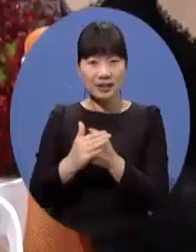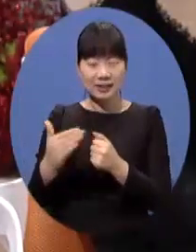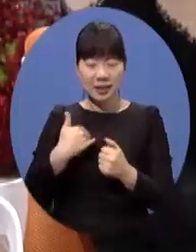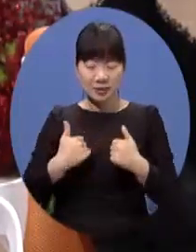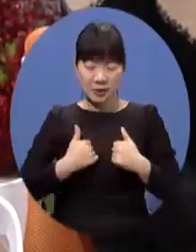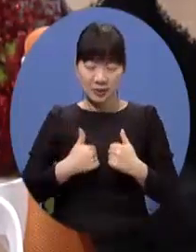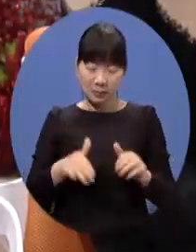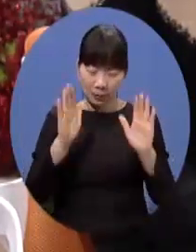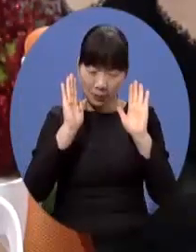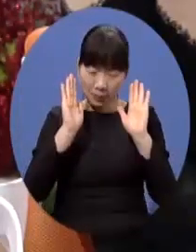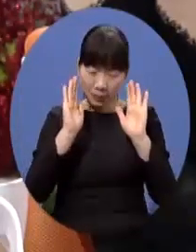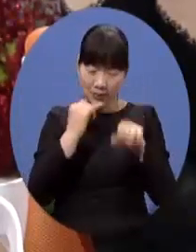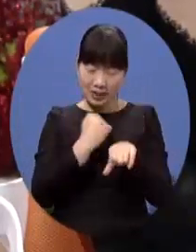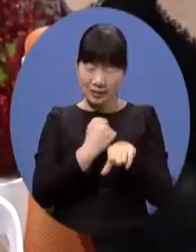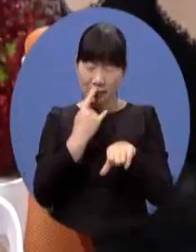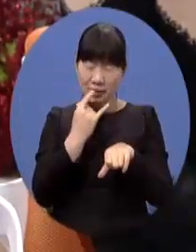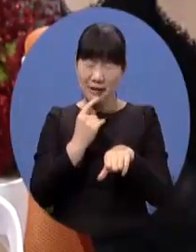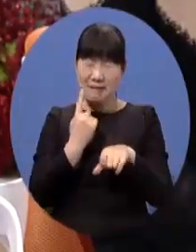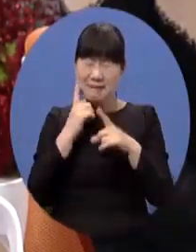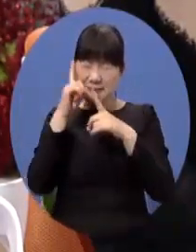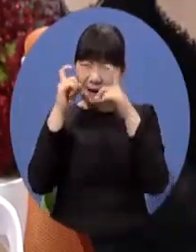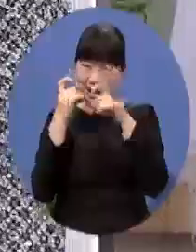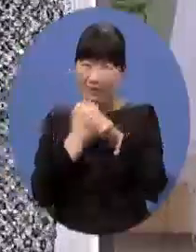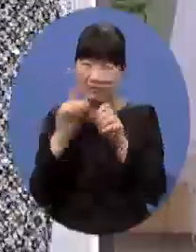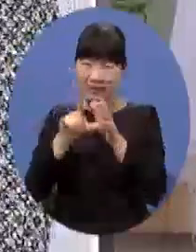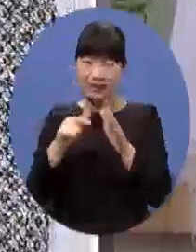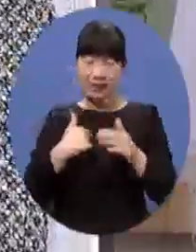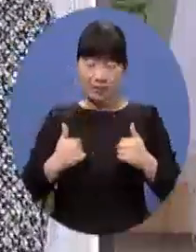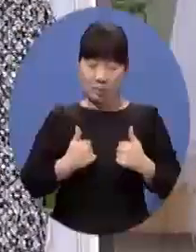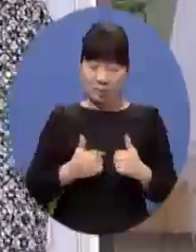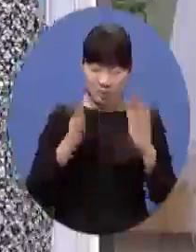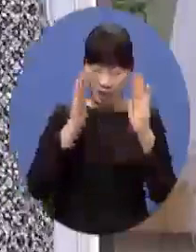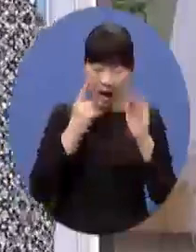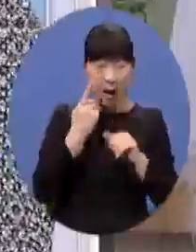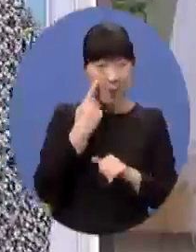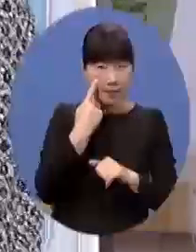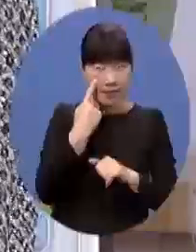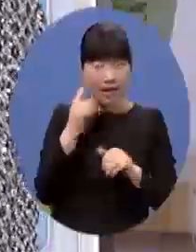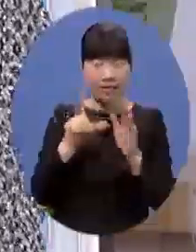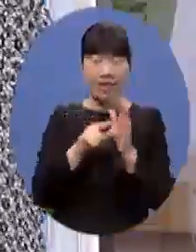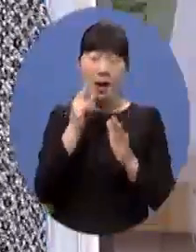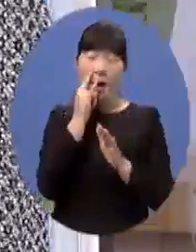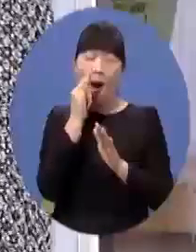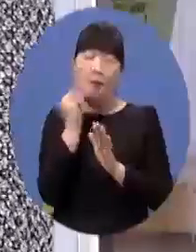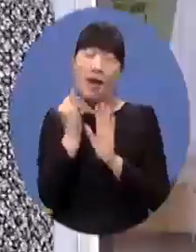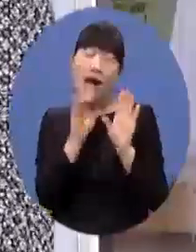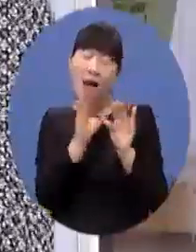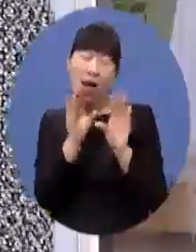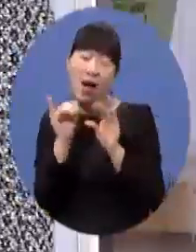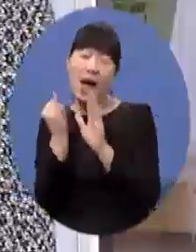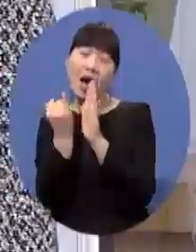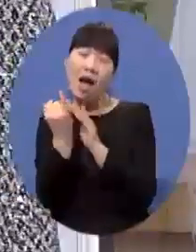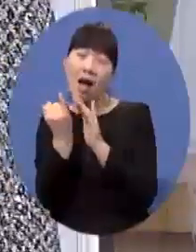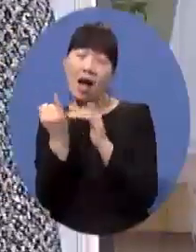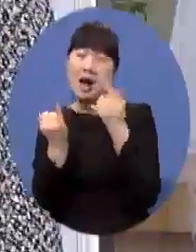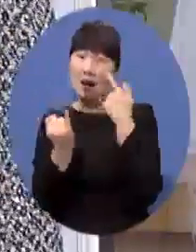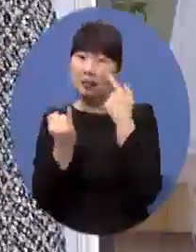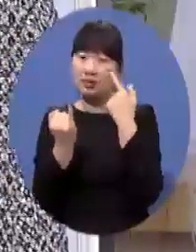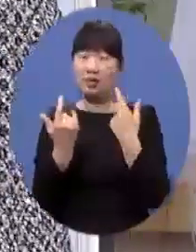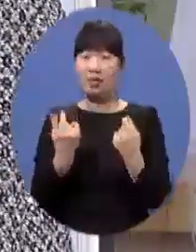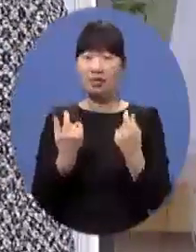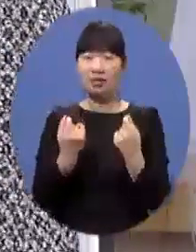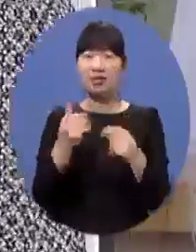열심히 공부하는 척 하자. 이런 거. 네, 이제 이런 것들이 또 이럴 때는 또 엄마 이렇게 말하자. 뭐 이런 것들이 아이들이 조절이